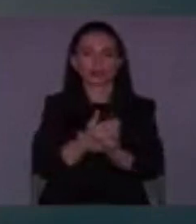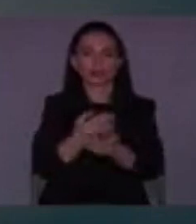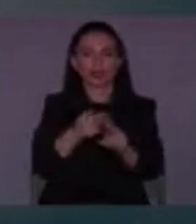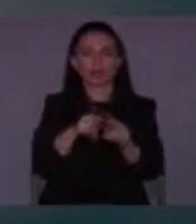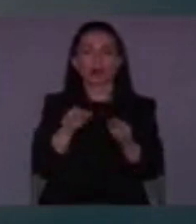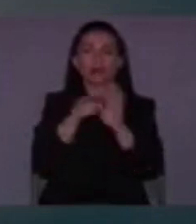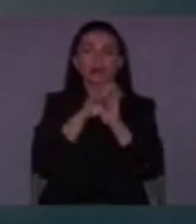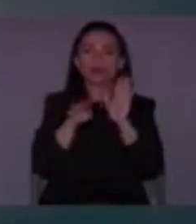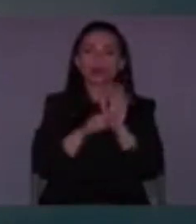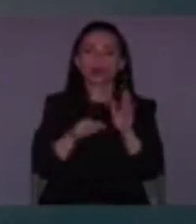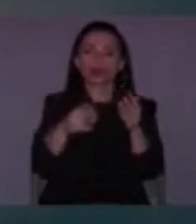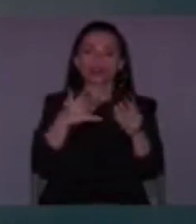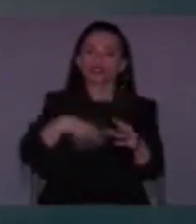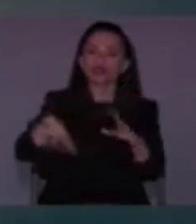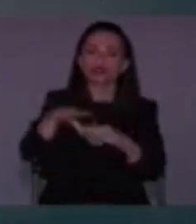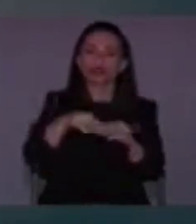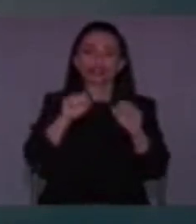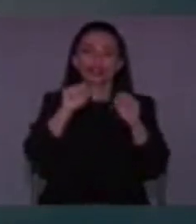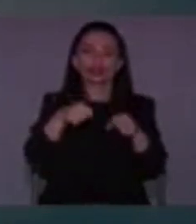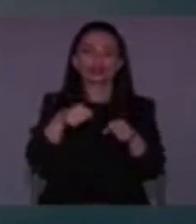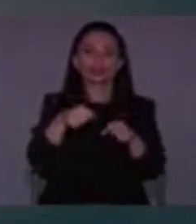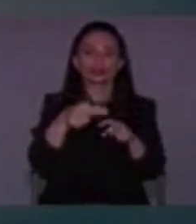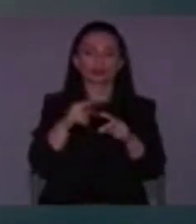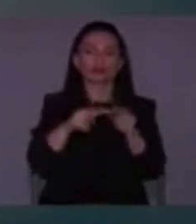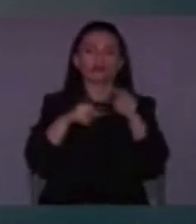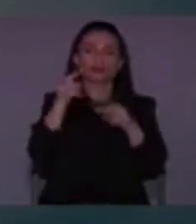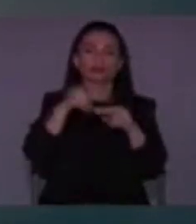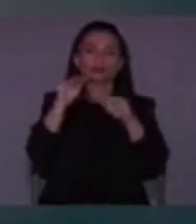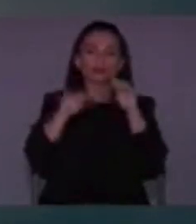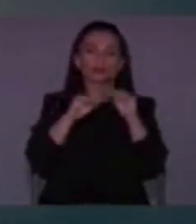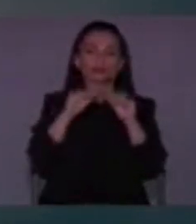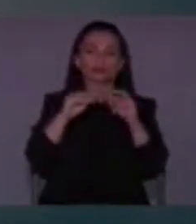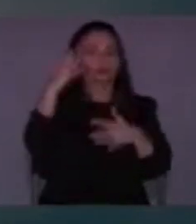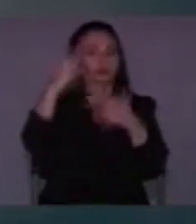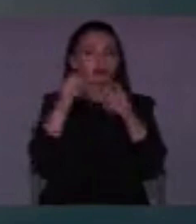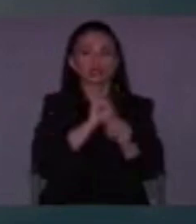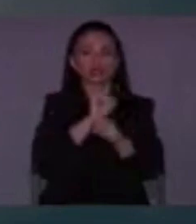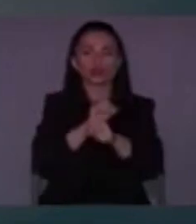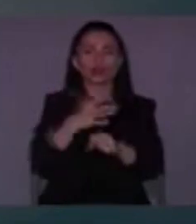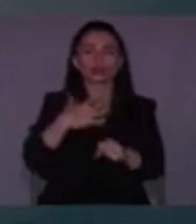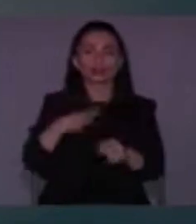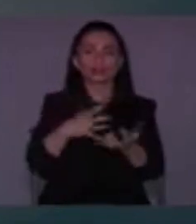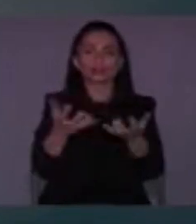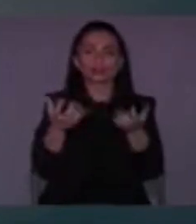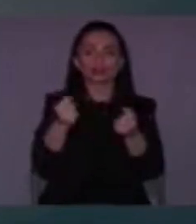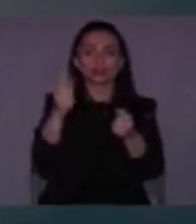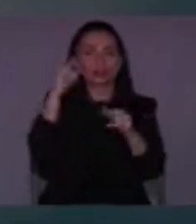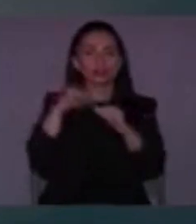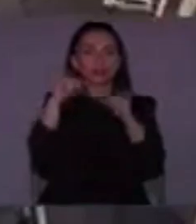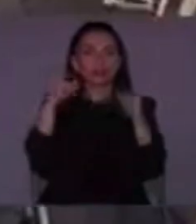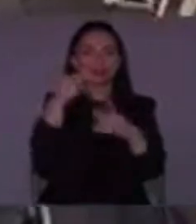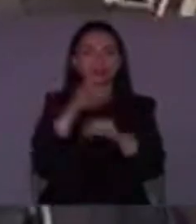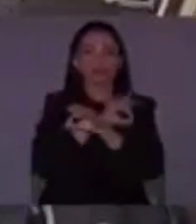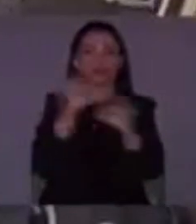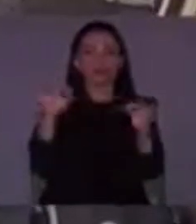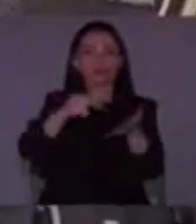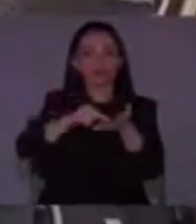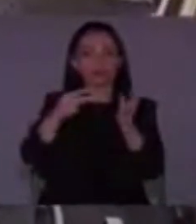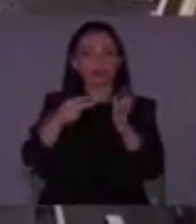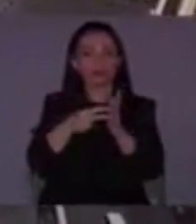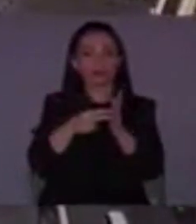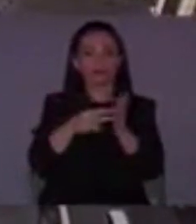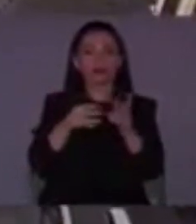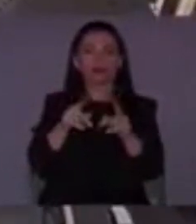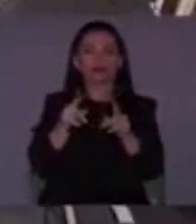ამ პროგრამით ჩვენ შევძელით ქაოტური განაშენიანების შეჩერება, მივიღეთ თბილისის განვითარების გენერალური გეგმა,